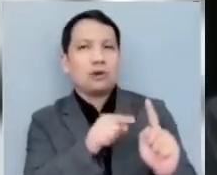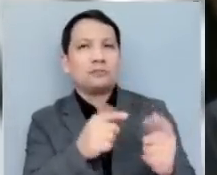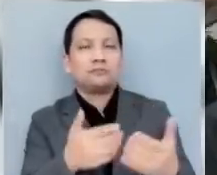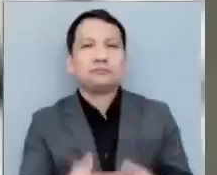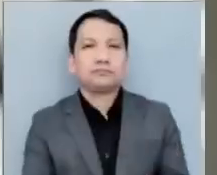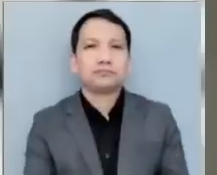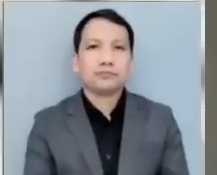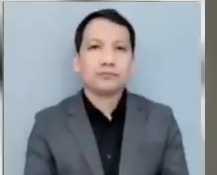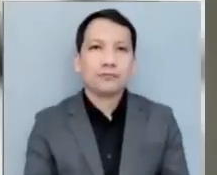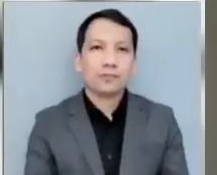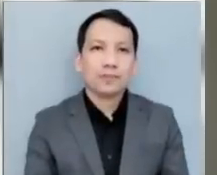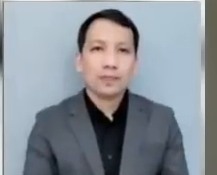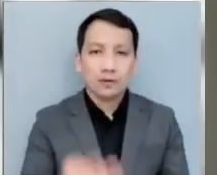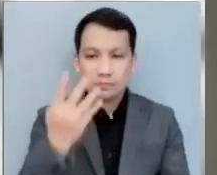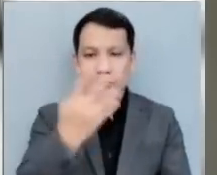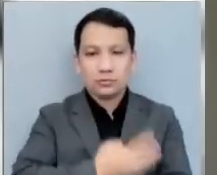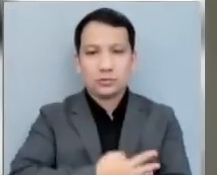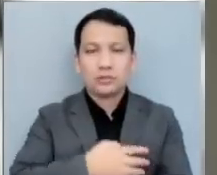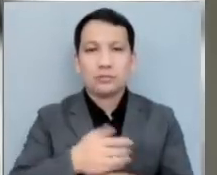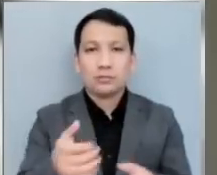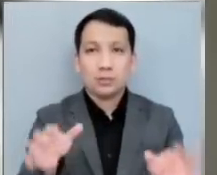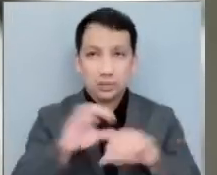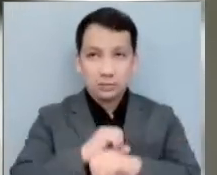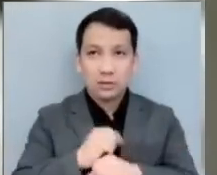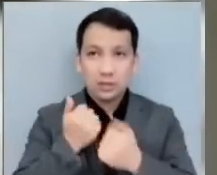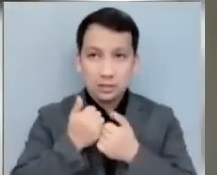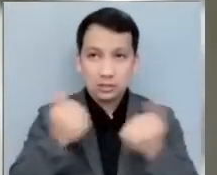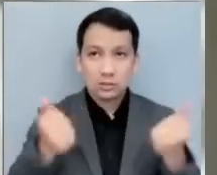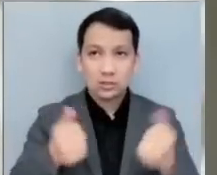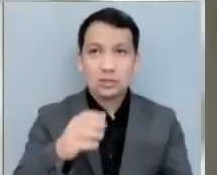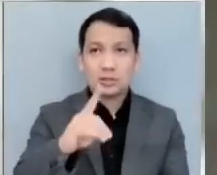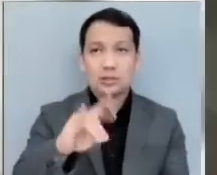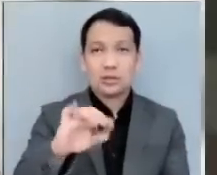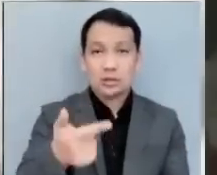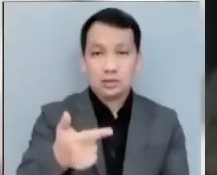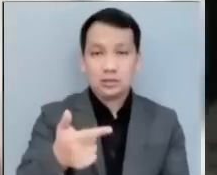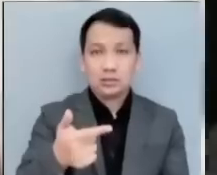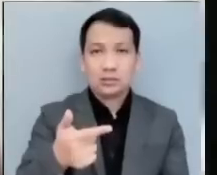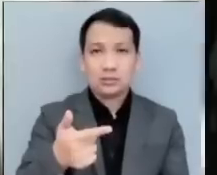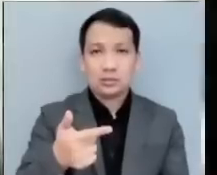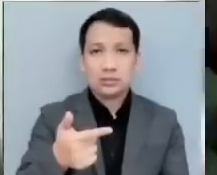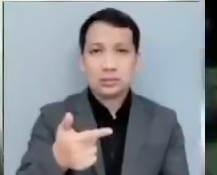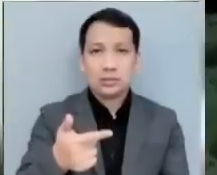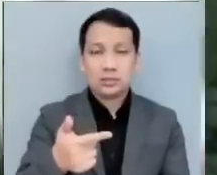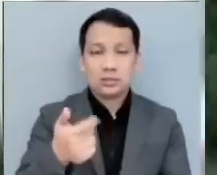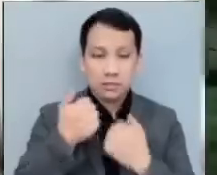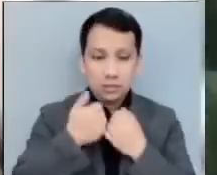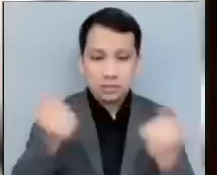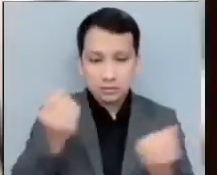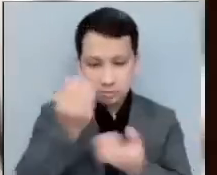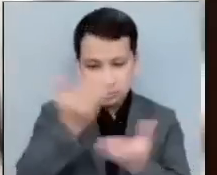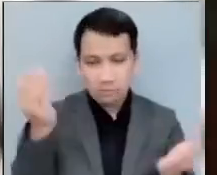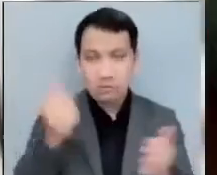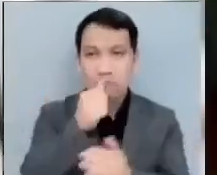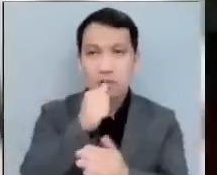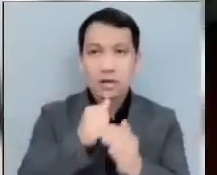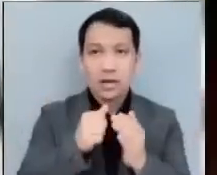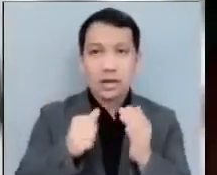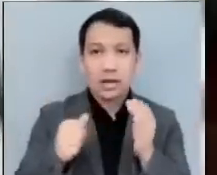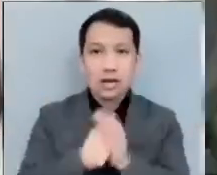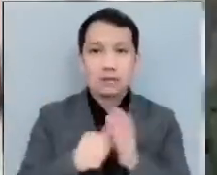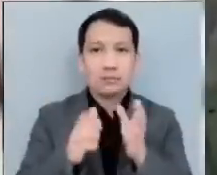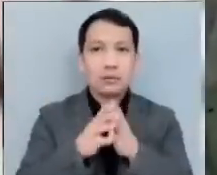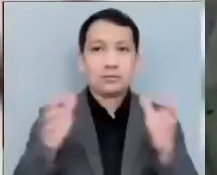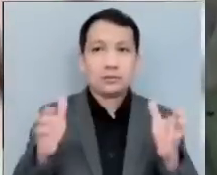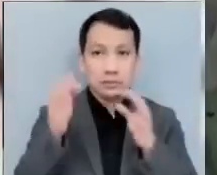Apat na araw na ang lumipas mula ng ibunyag ni DILG Secretary Benhur Abalos ang umano'y cover-up kaugnay ng pinakamalaking umanong